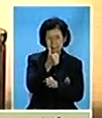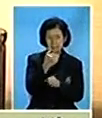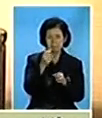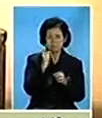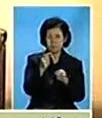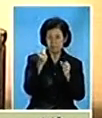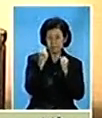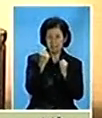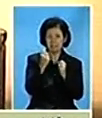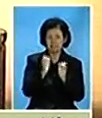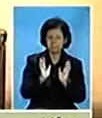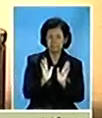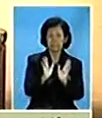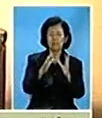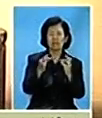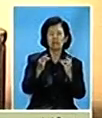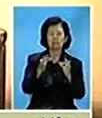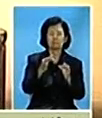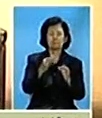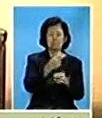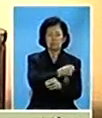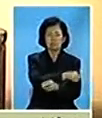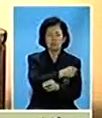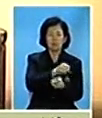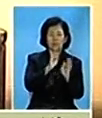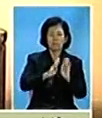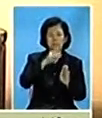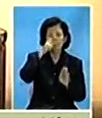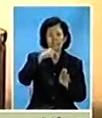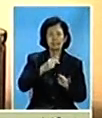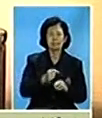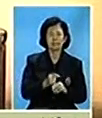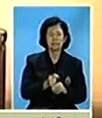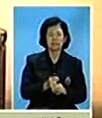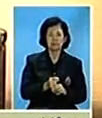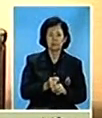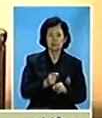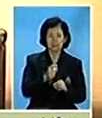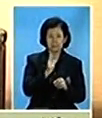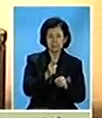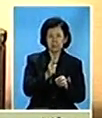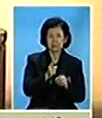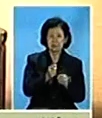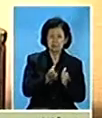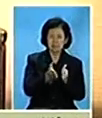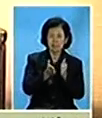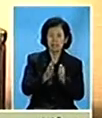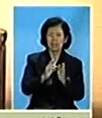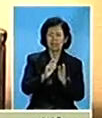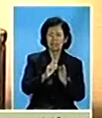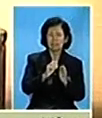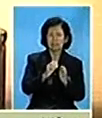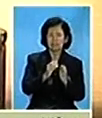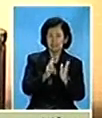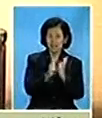ในการที่จะผลักดันเรื่องของแพทย์แผนไทยเนี่ยให้เป็นสาขาหลักในประเทศไทยต่อไปนะครับทีนี้